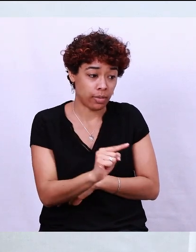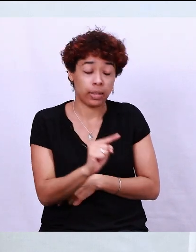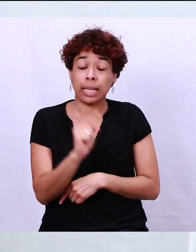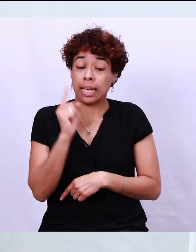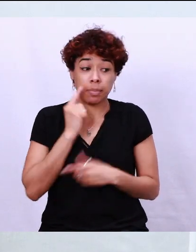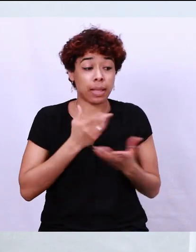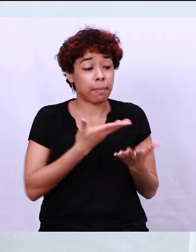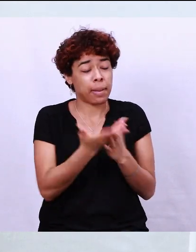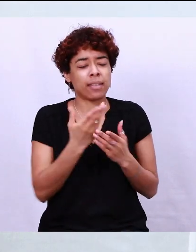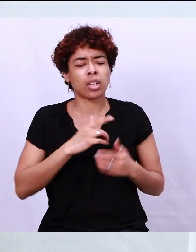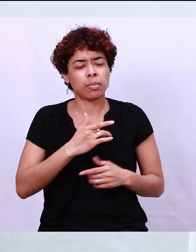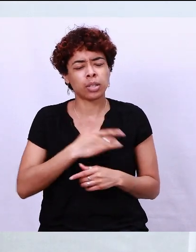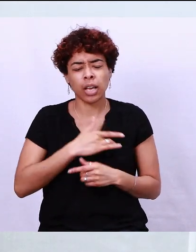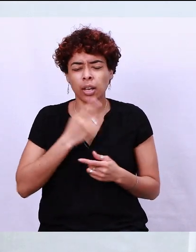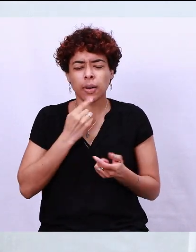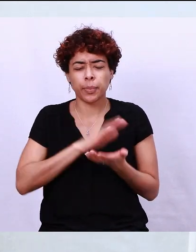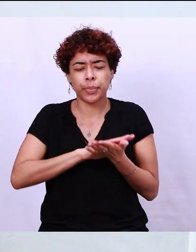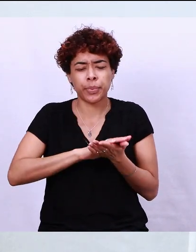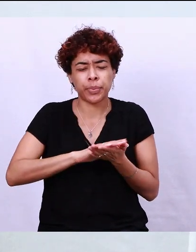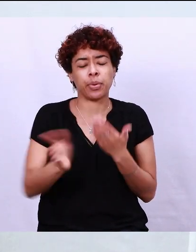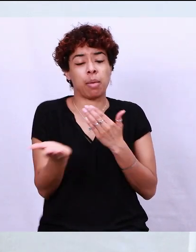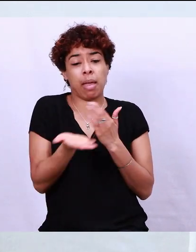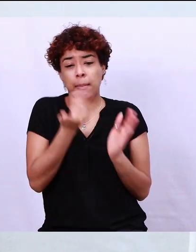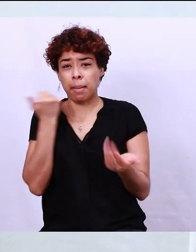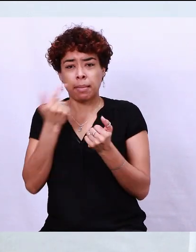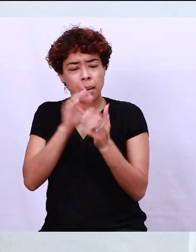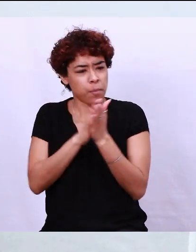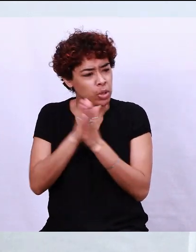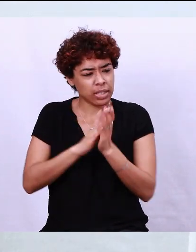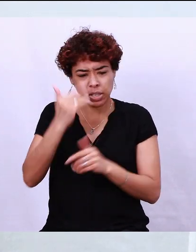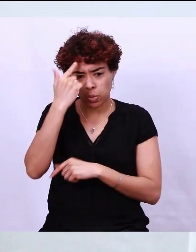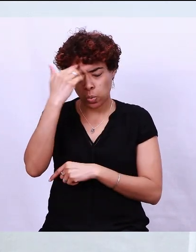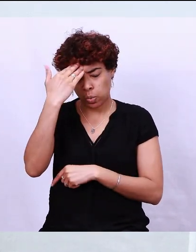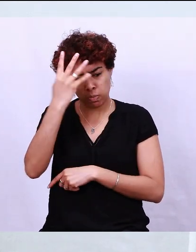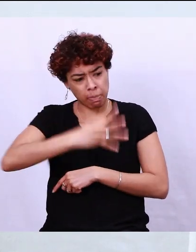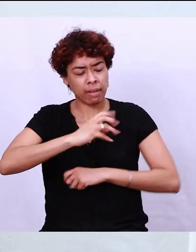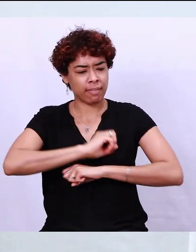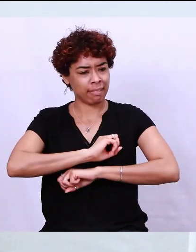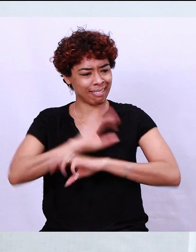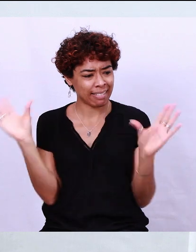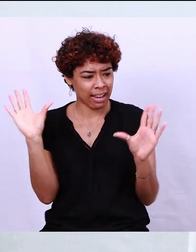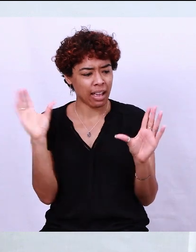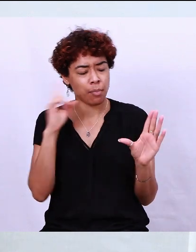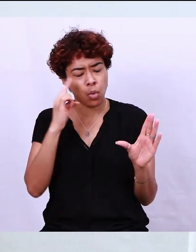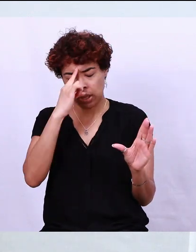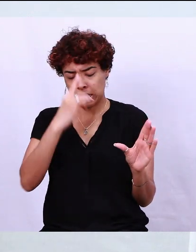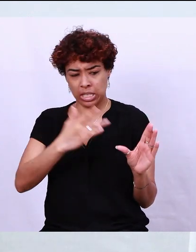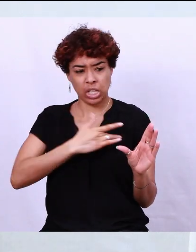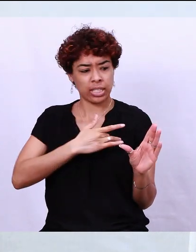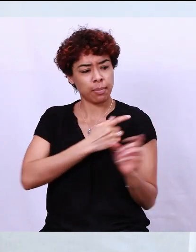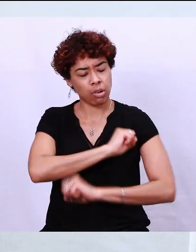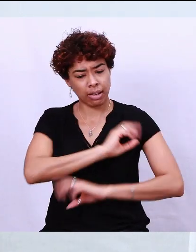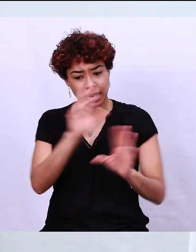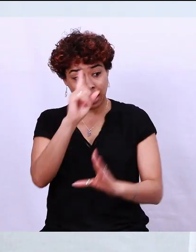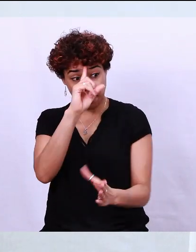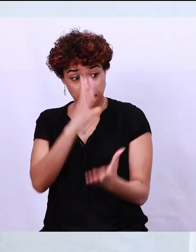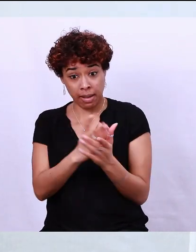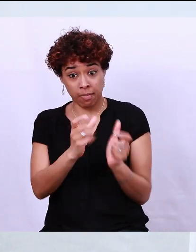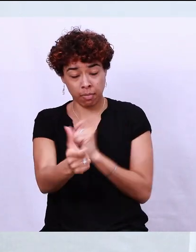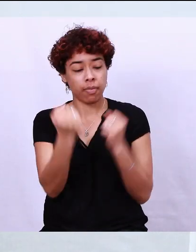que ça épure ton cœur, que ça épure tes motivations, que ça épure tes sentiments, pour que tu sois ferme dans la foi avec